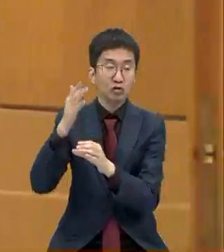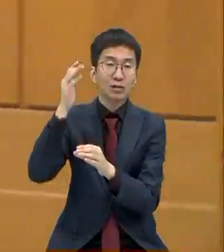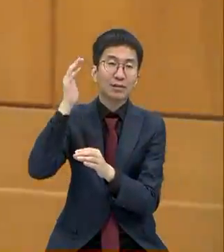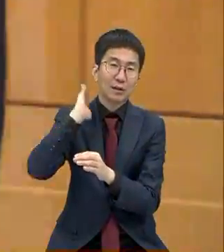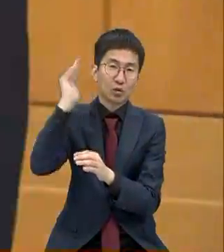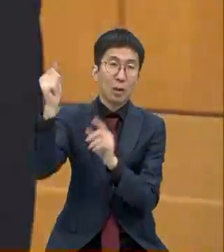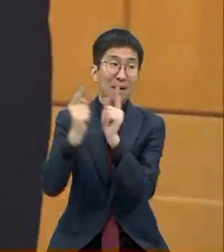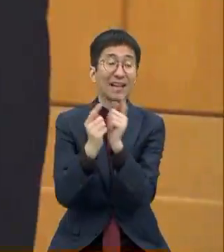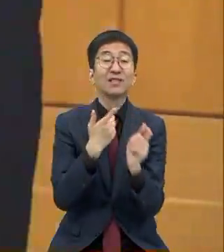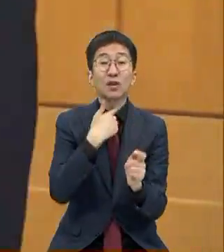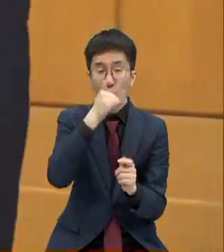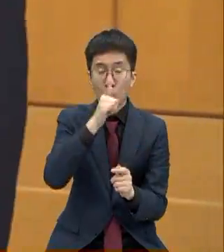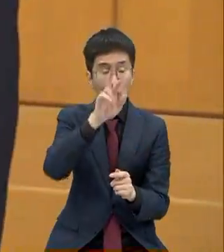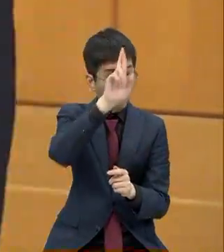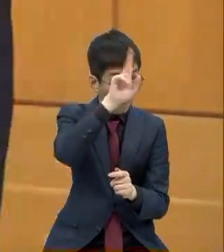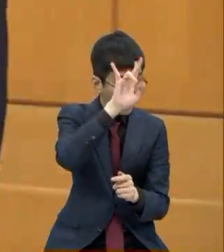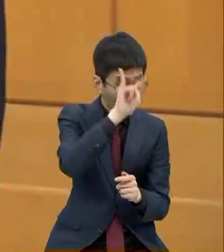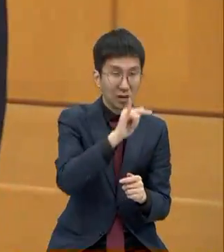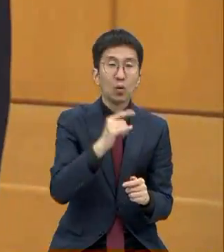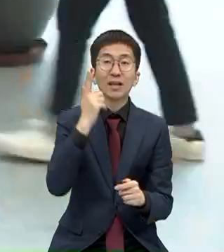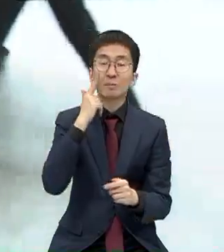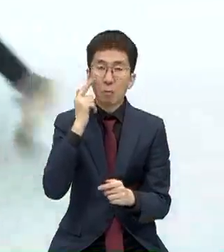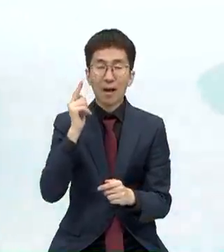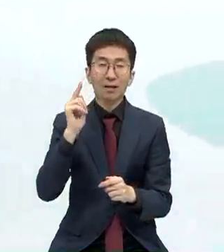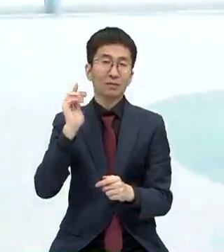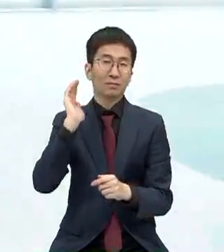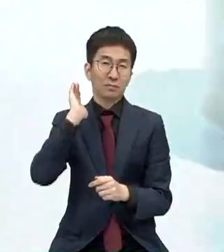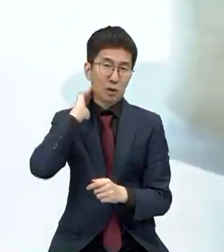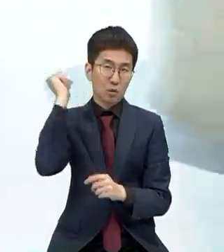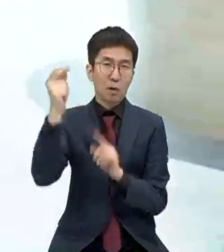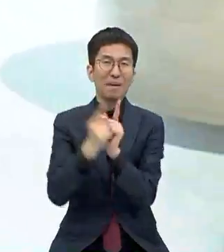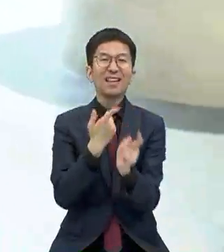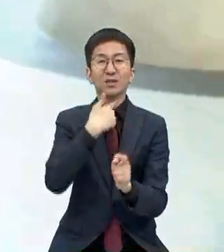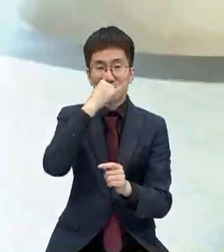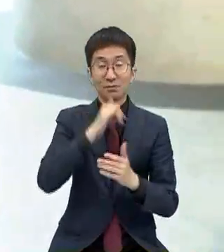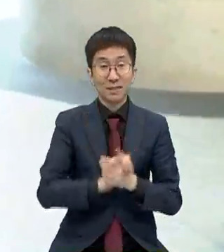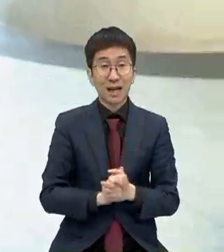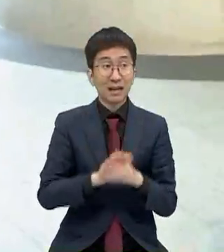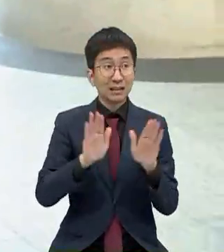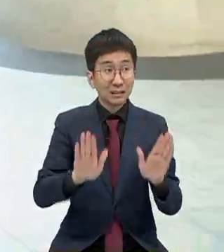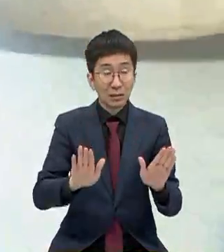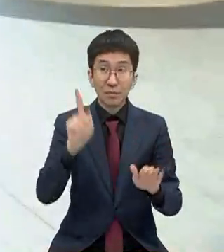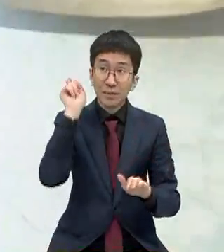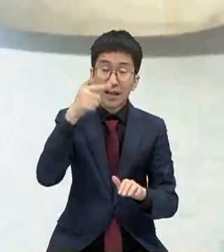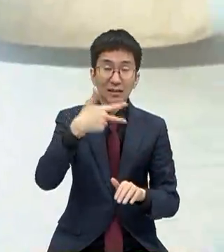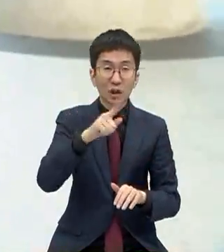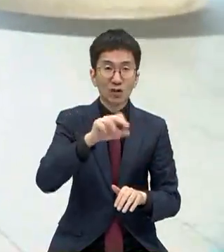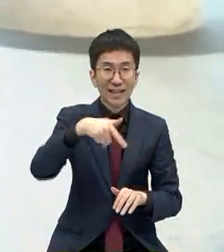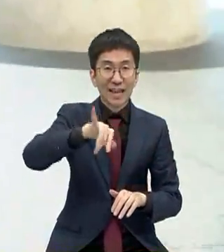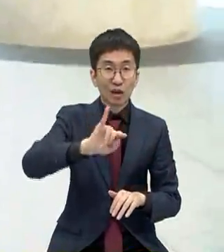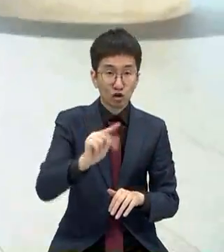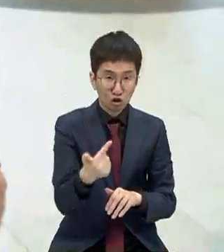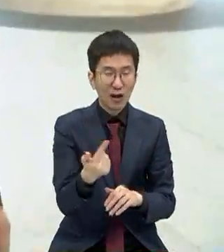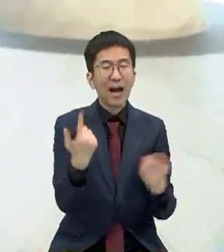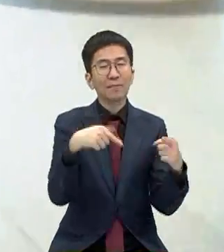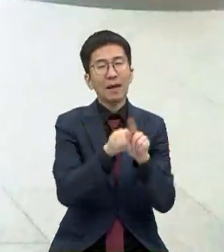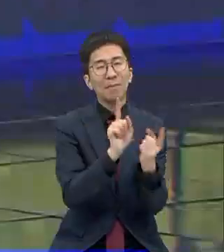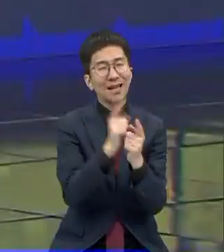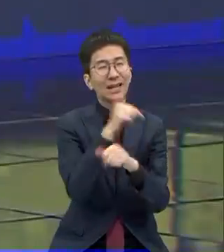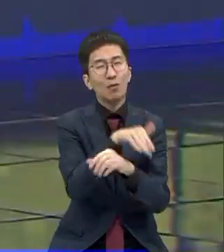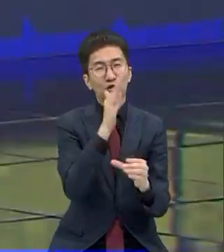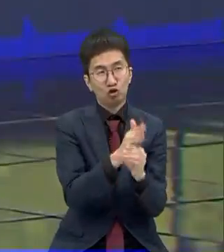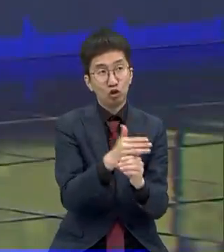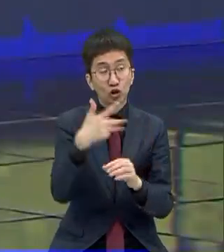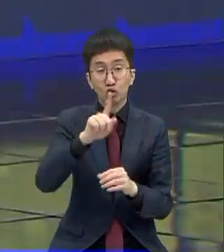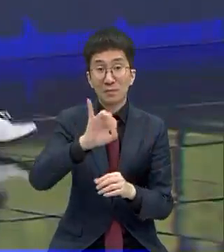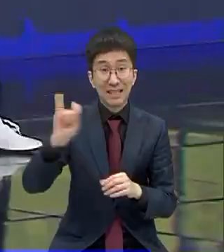13일 만에 이명박 대통령을 만났습니다. 이 지사는 내일 저녁 경선에서 경쟁했던 정세균 전 총리와도 회동하는데 추미애